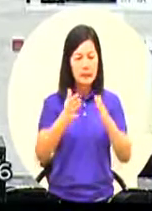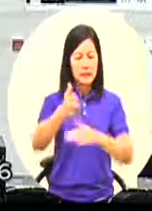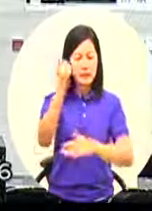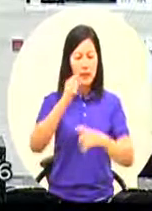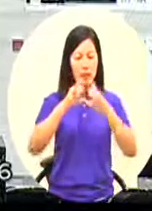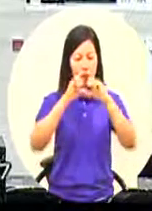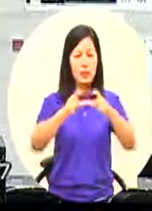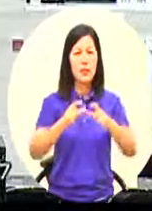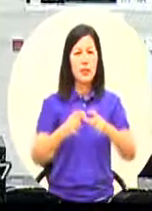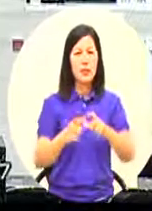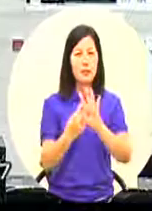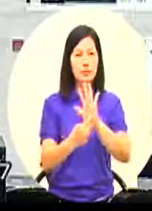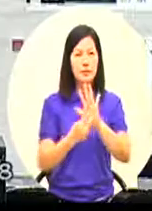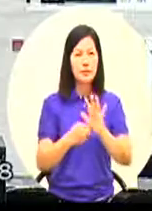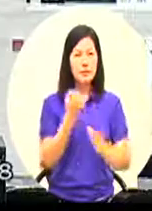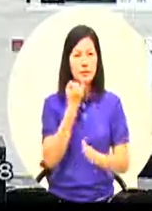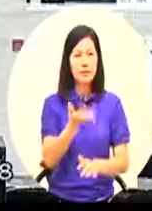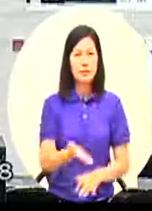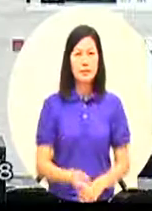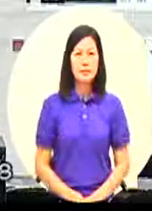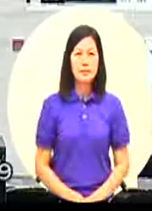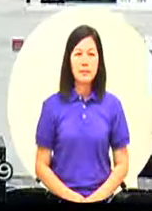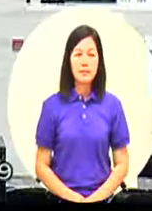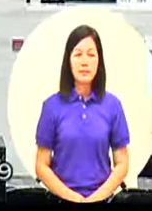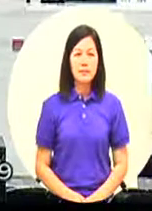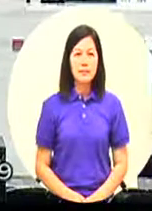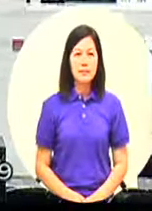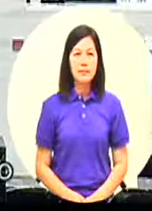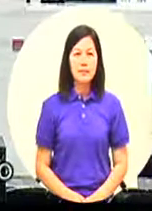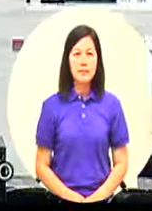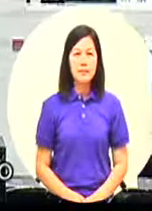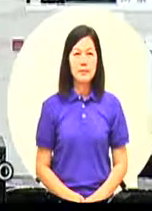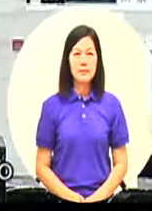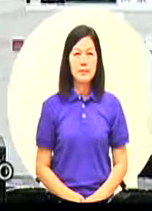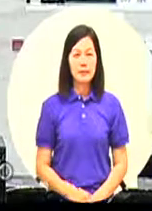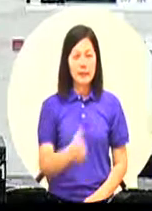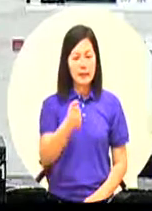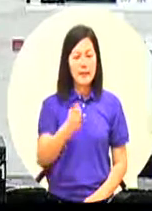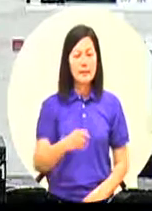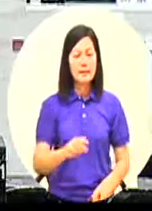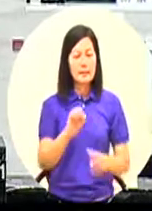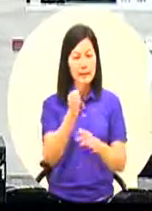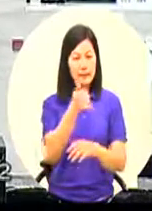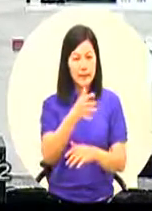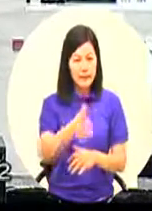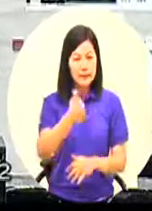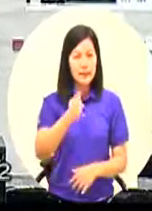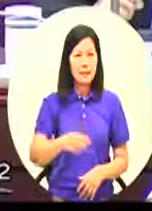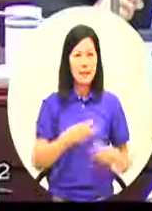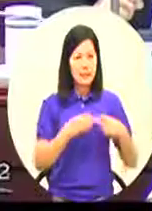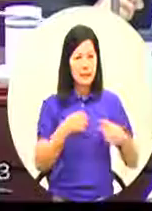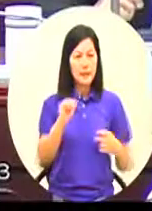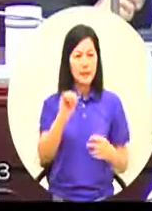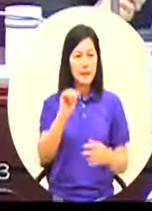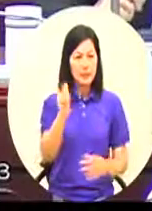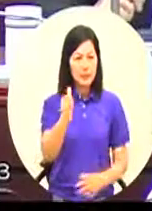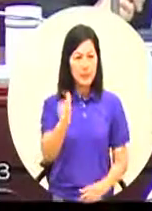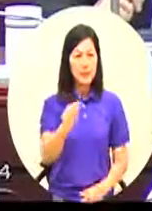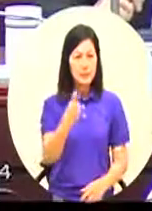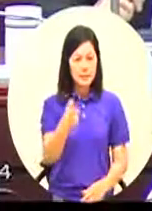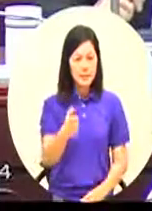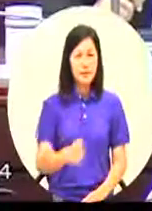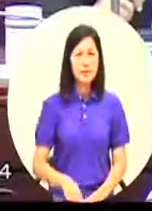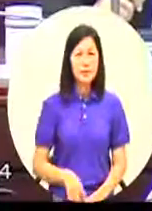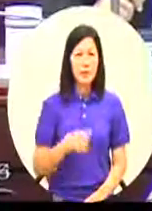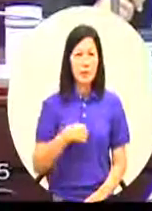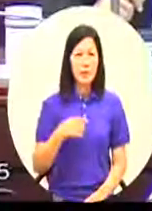应好吗？谢谢市长。 谢谢议长。谢谢蔡议员哈。我